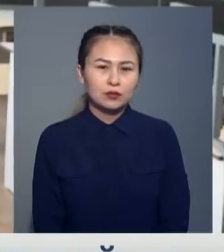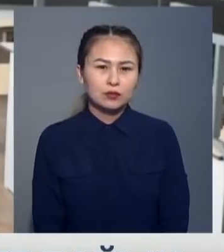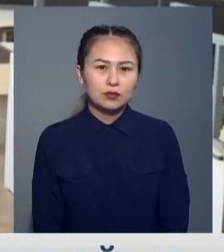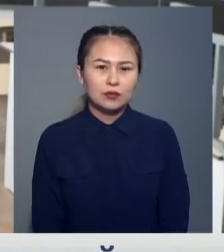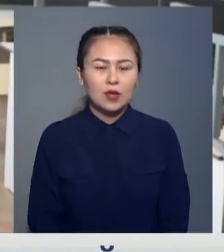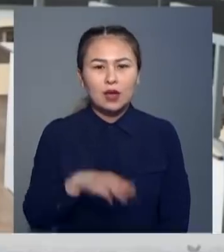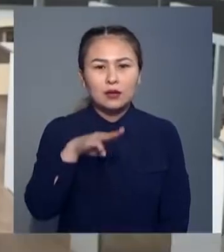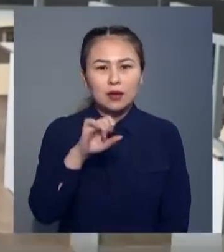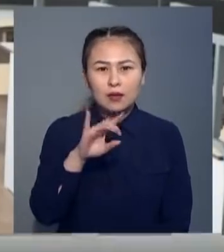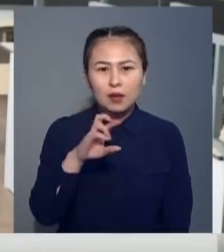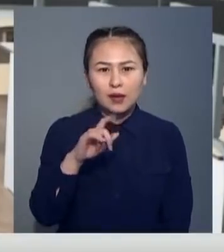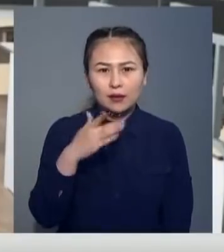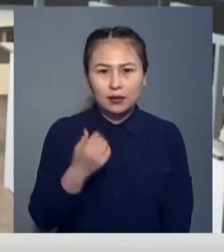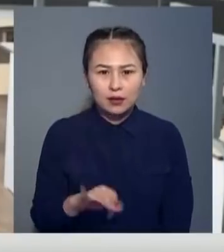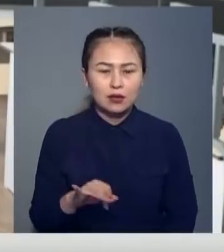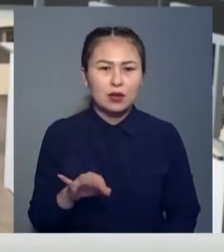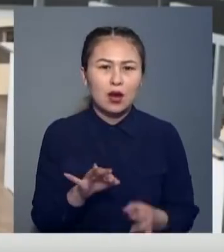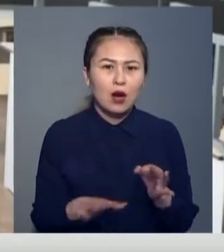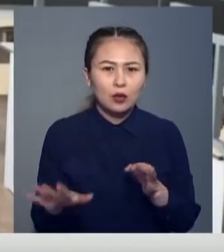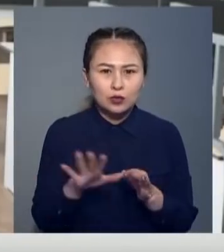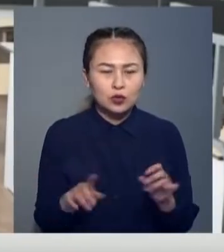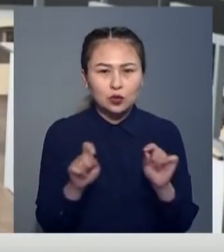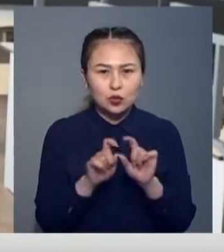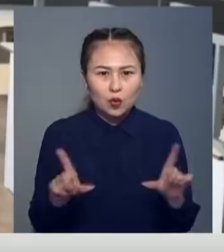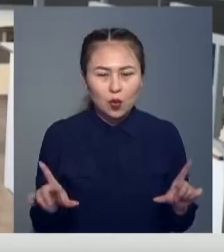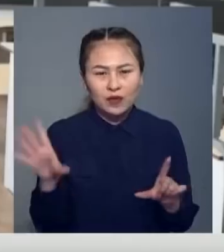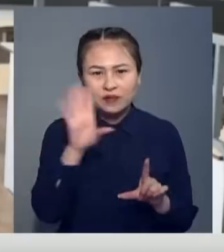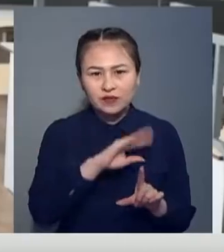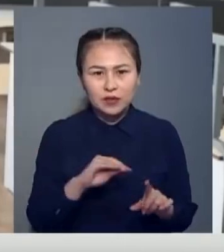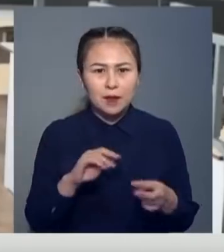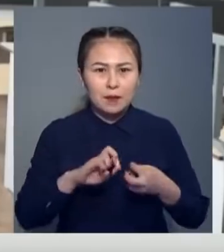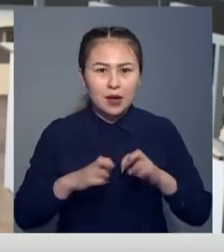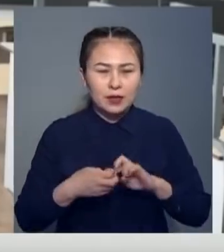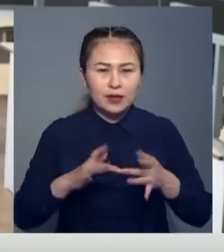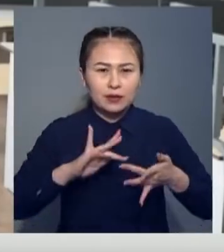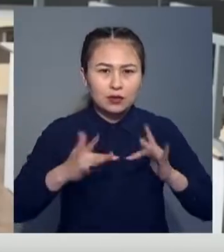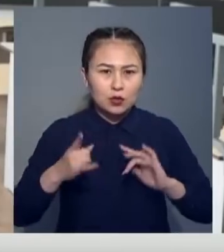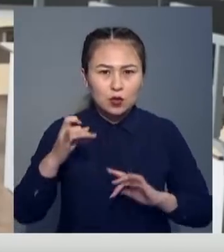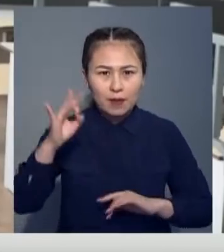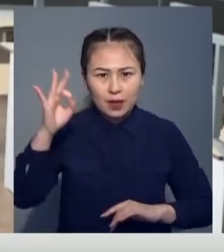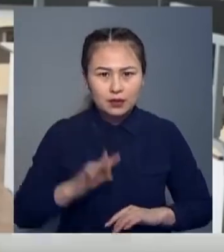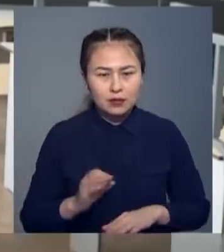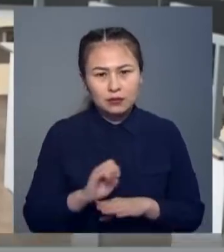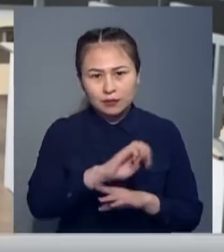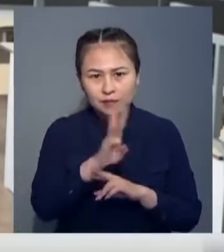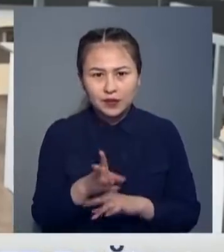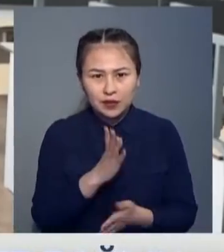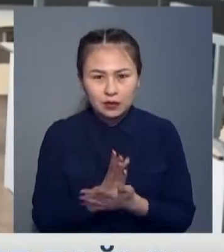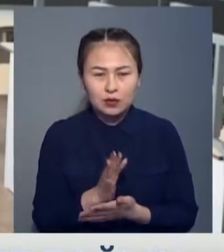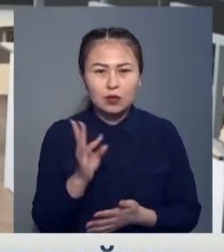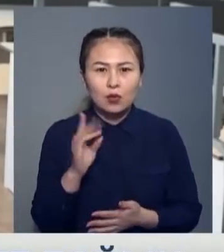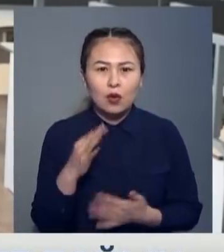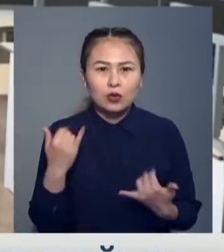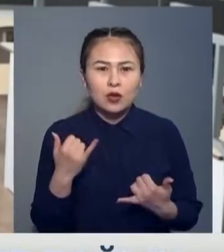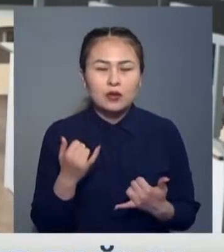Тарбағатай ауданы бойынша барлық мектепте интернет проблемасы шешілген, яғни 100% интернетпен қамтамасыз етілген, бірақ дегенмен